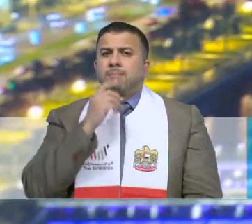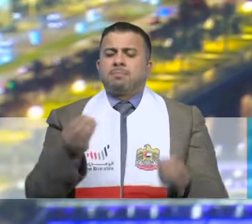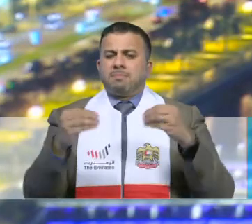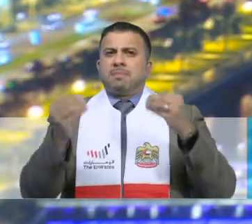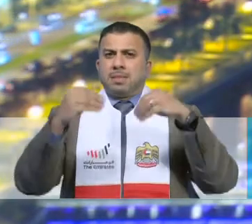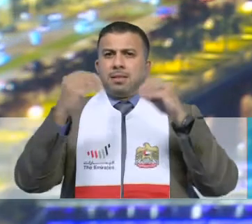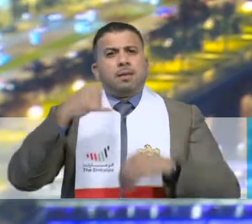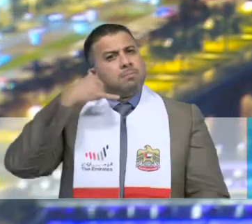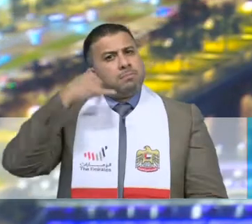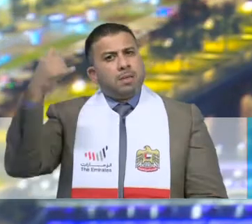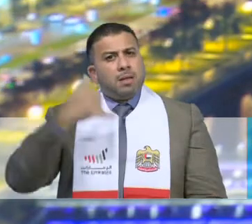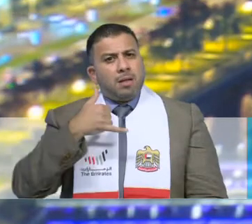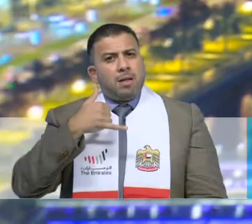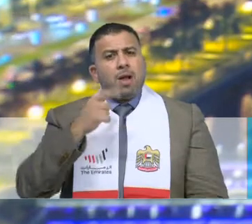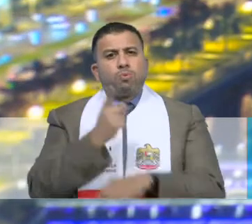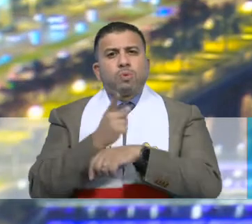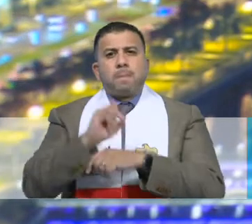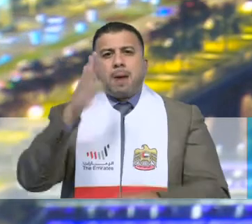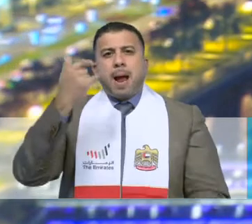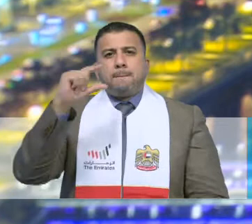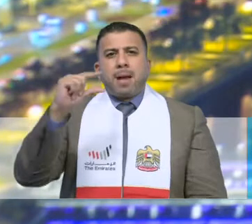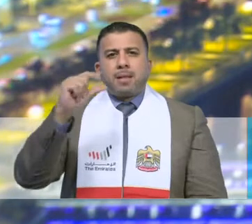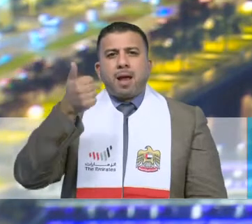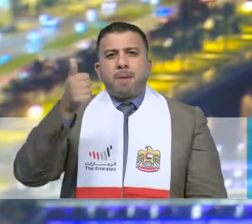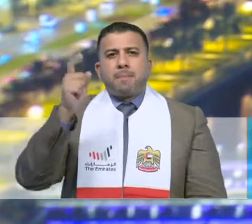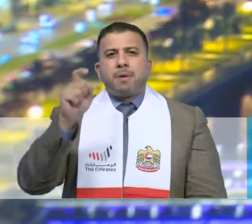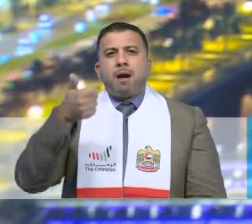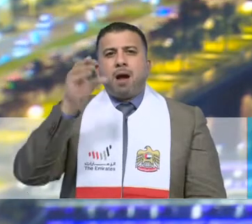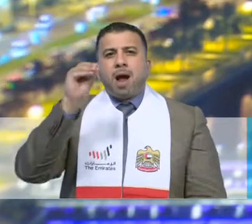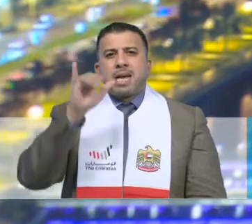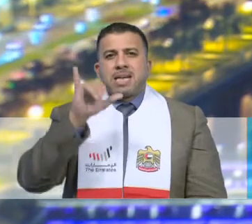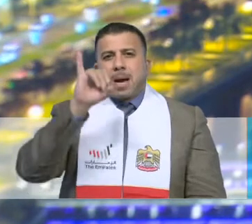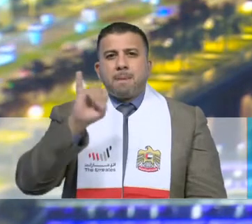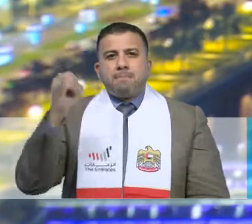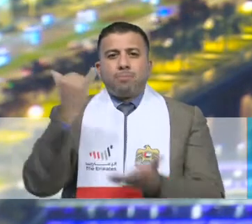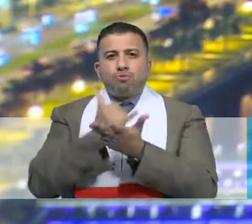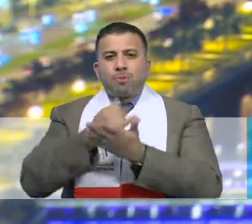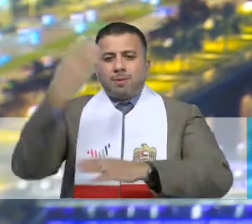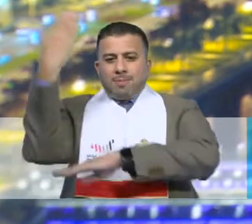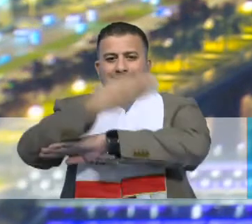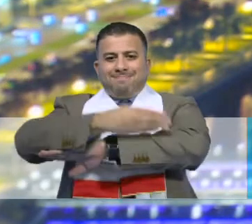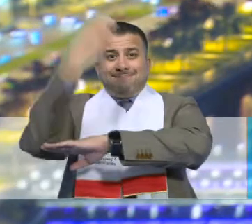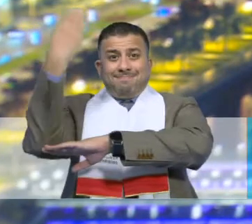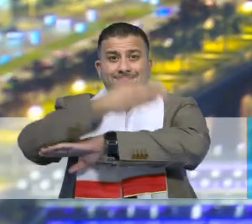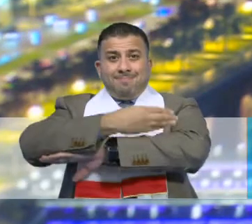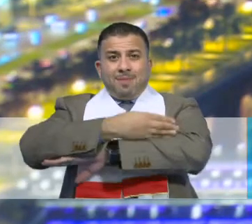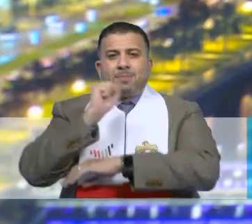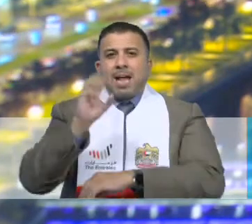وللمزيد من الطرح ينضم إلينا عبر الهاتف الأستاذ محمد إبراهيم الرئيسي مدير شؤون المنافذ والنقاط الحدودية بهيئة